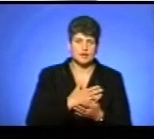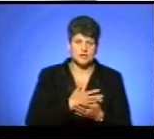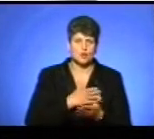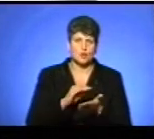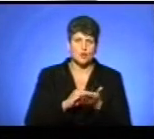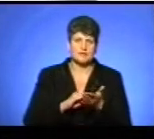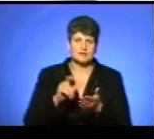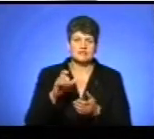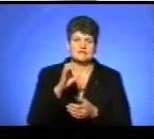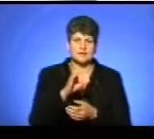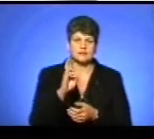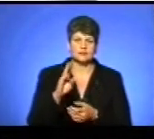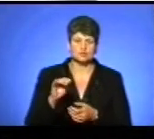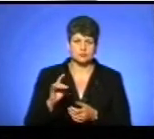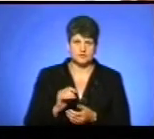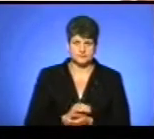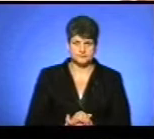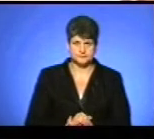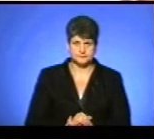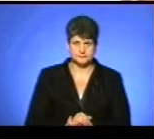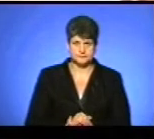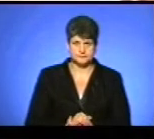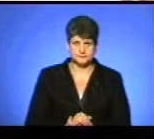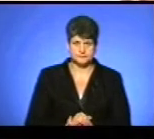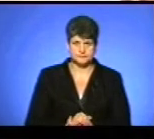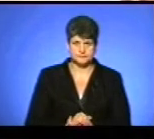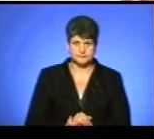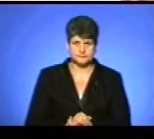Світлана Шумна. Вона з нами на зв'язку.